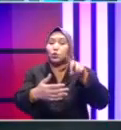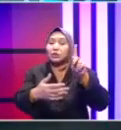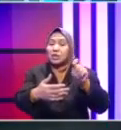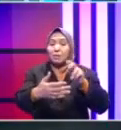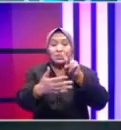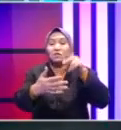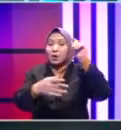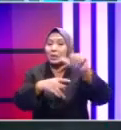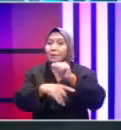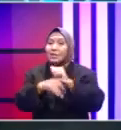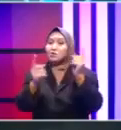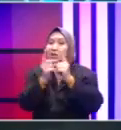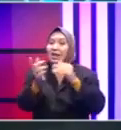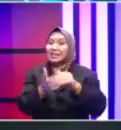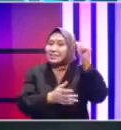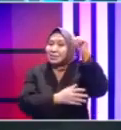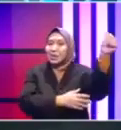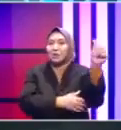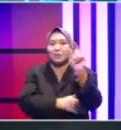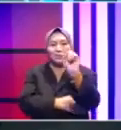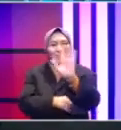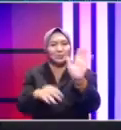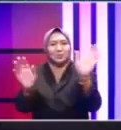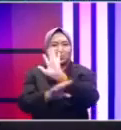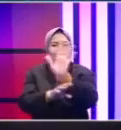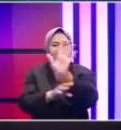faham dan amal Juve lagi sama alaikum WR